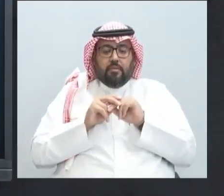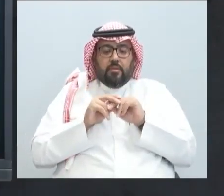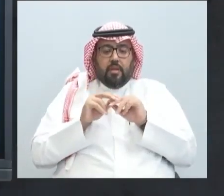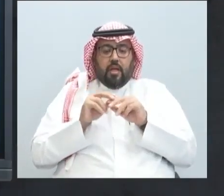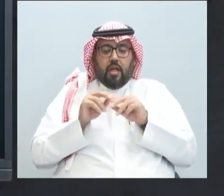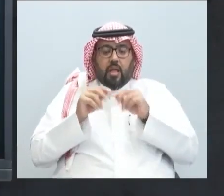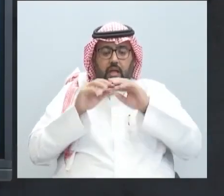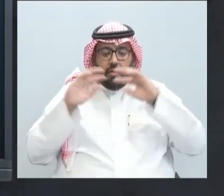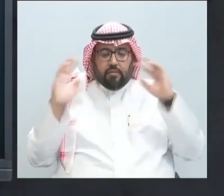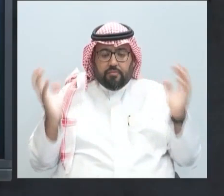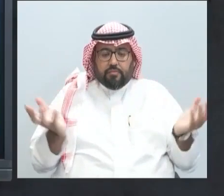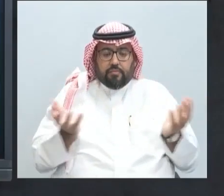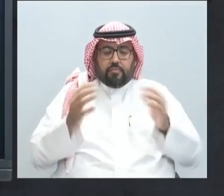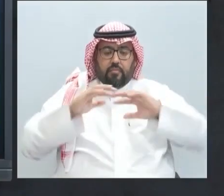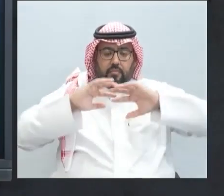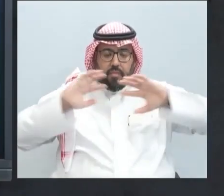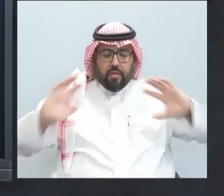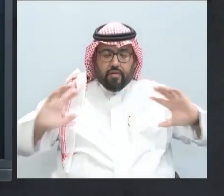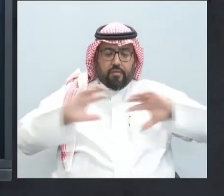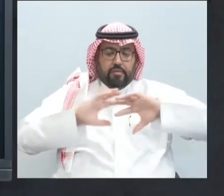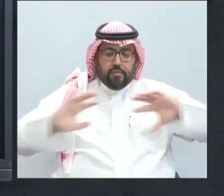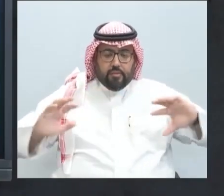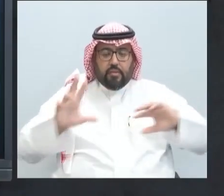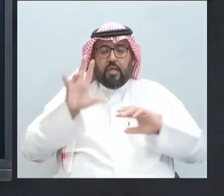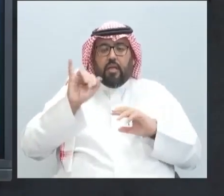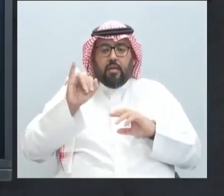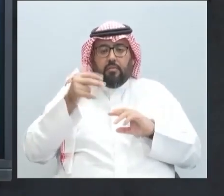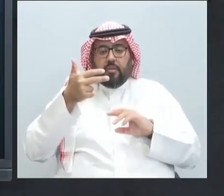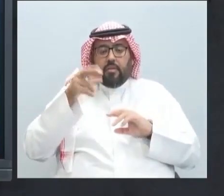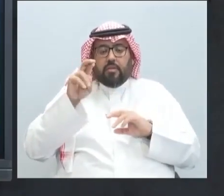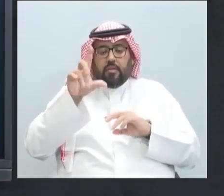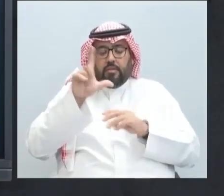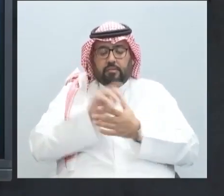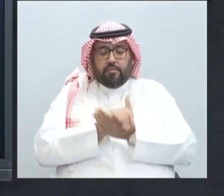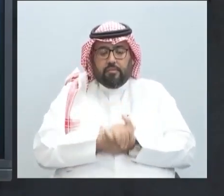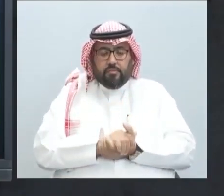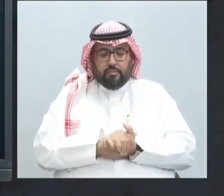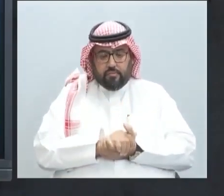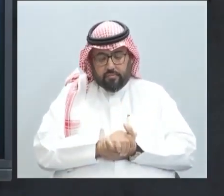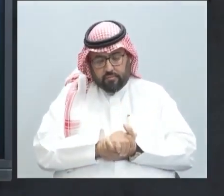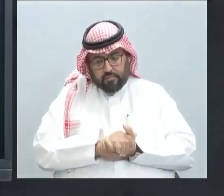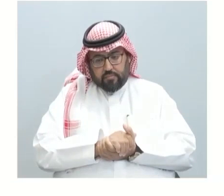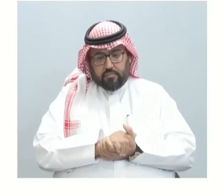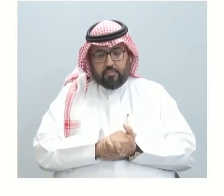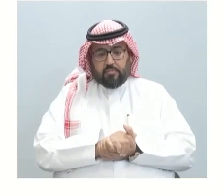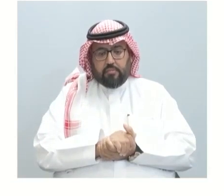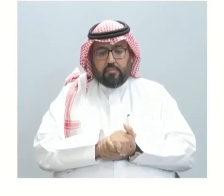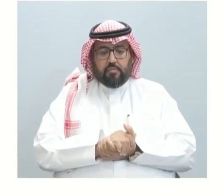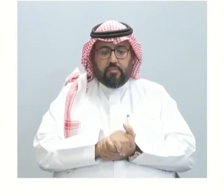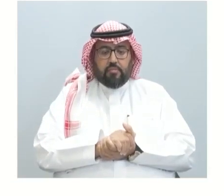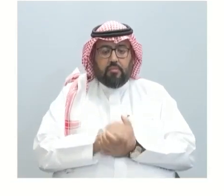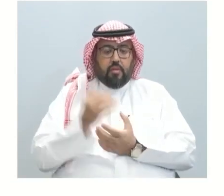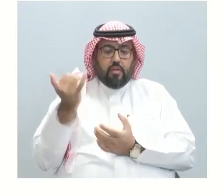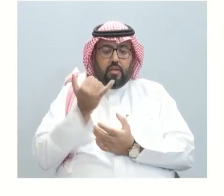النجميه هنا تظهر معنا خيوط المغزل لهذه الخليه تاتي اهميه الجهاز